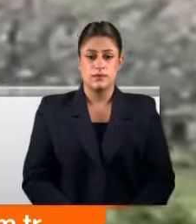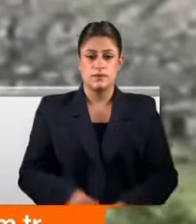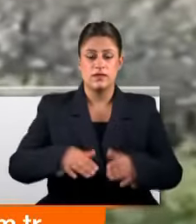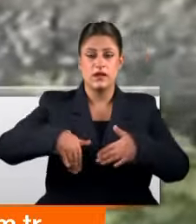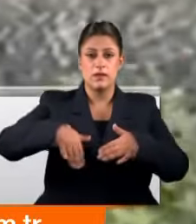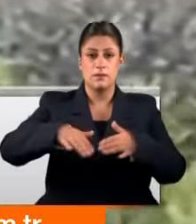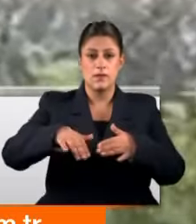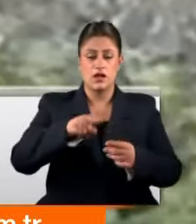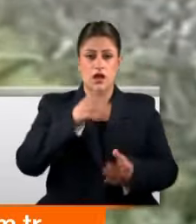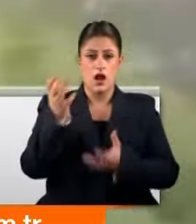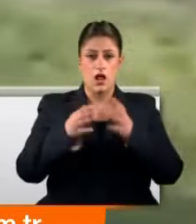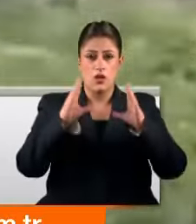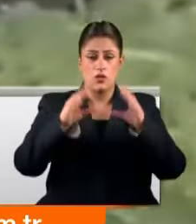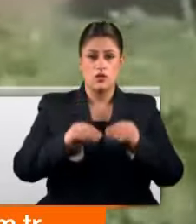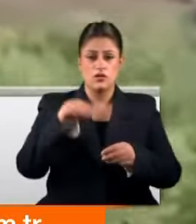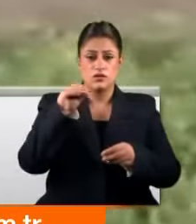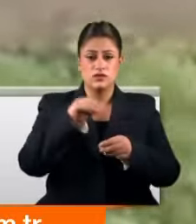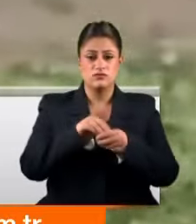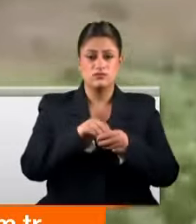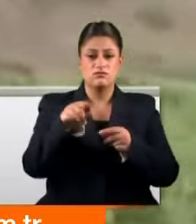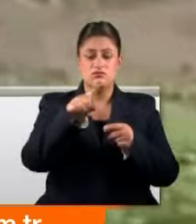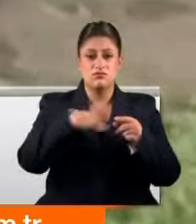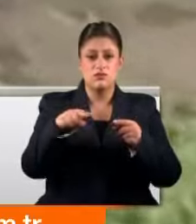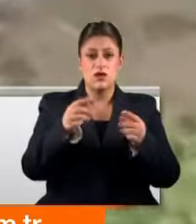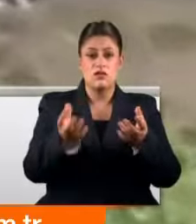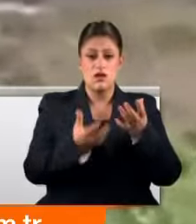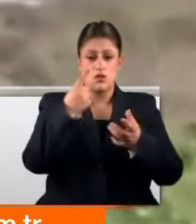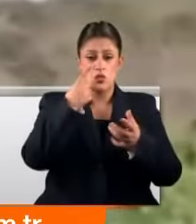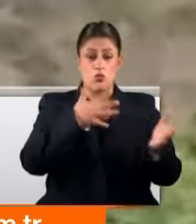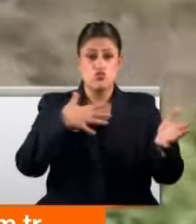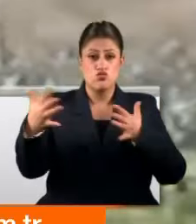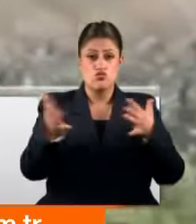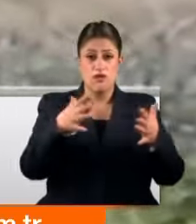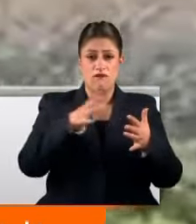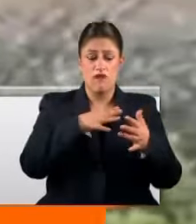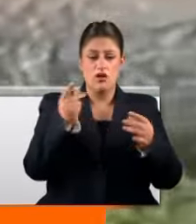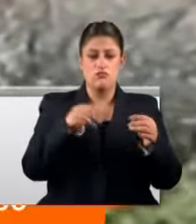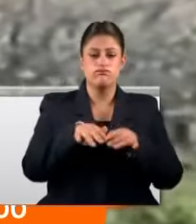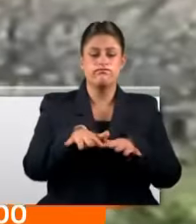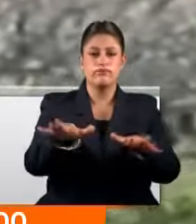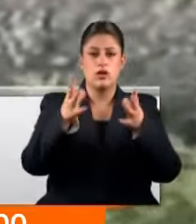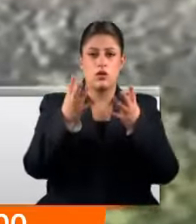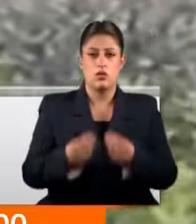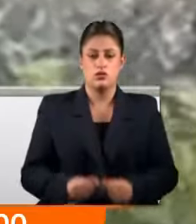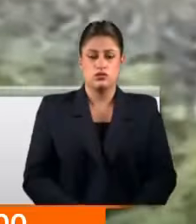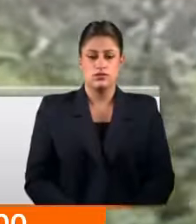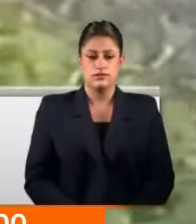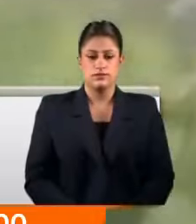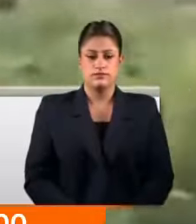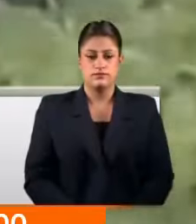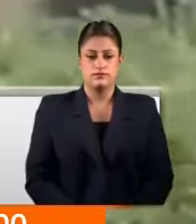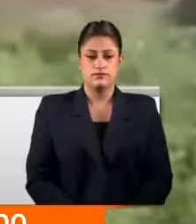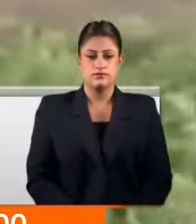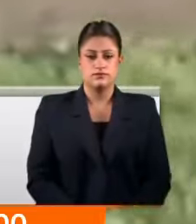Piknikçiler alevleri söndürmeye çalışsa da yangın rüzgarın etkisiyle kısa sürede büyüdü. Gel. Ya yapma